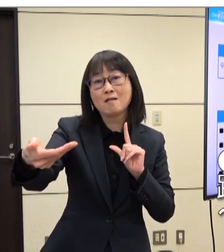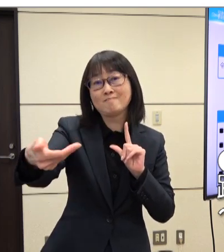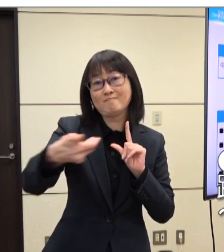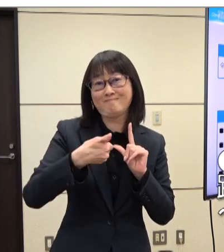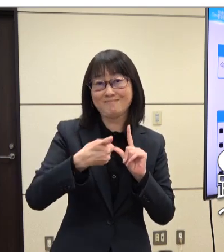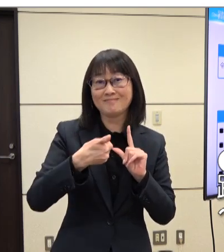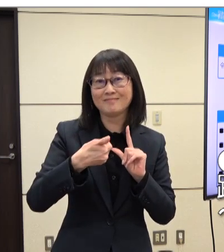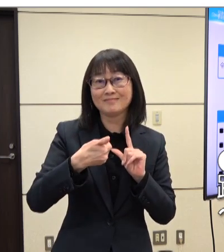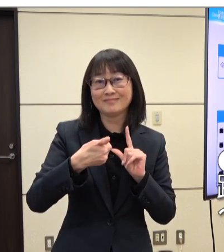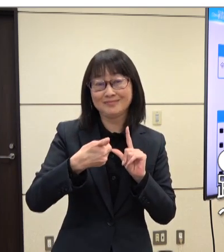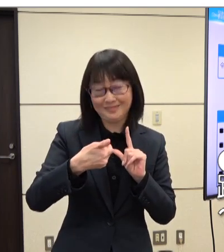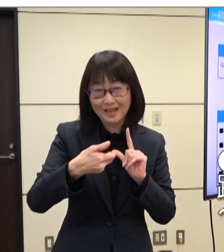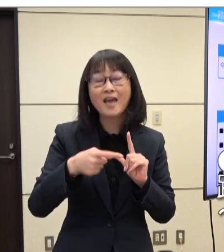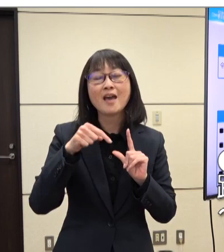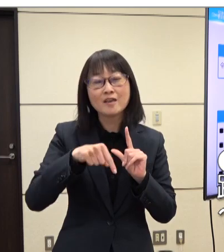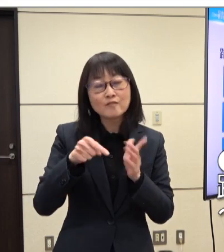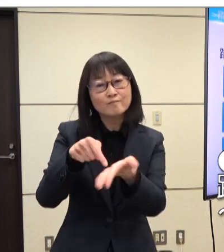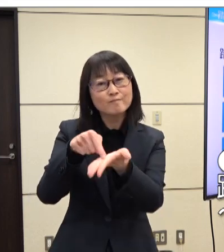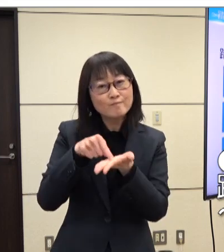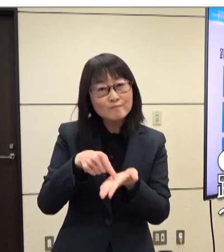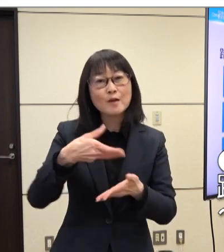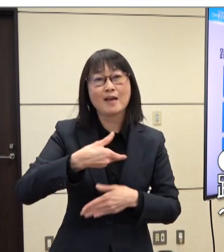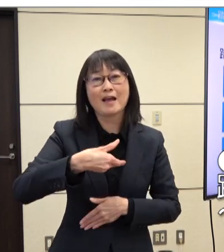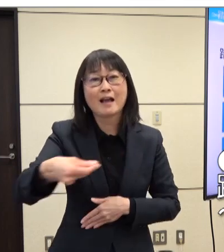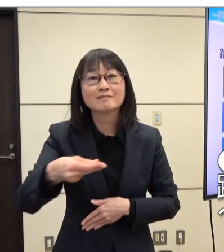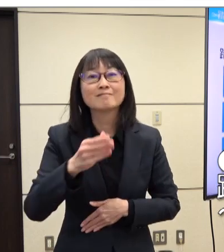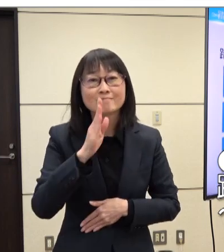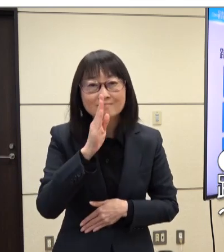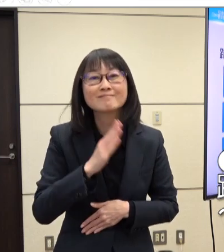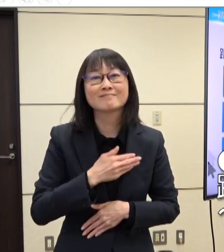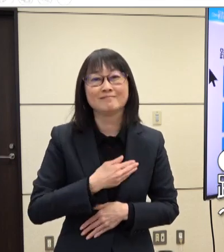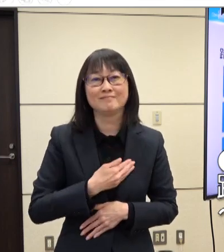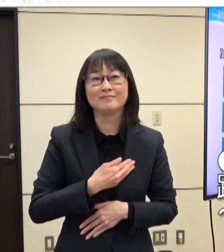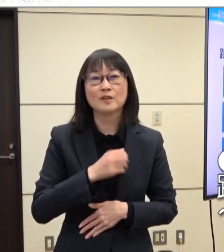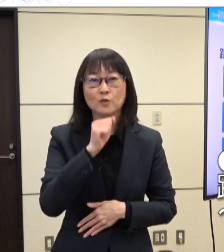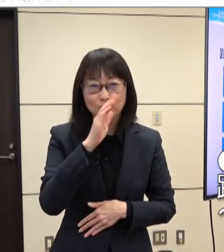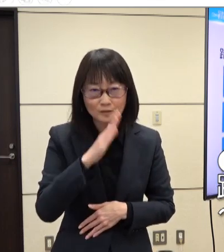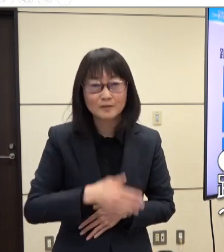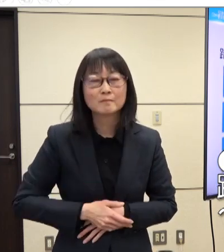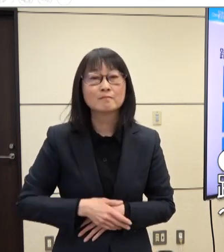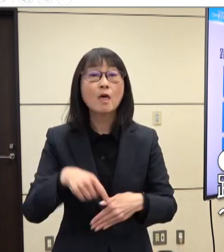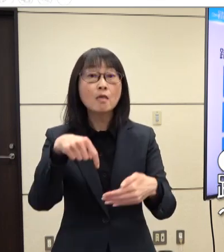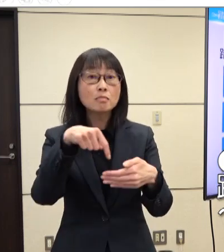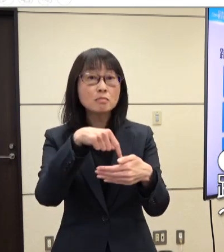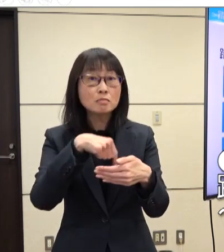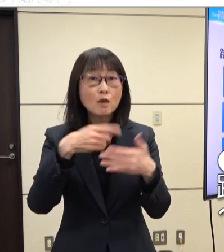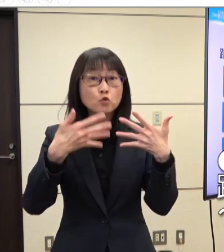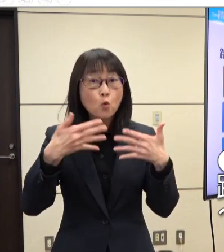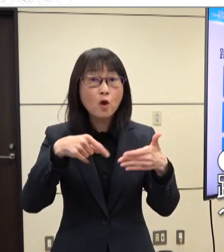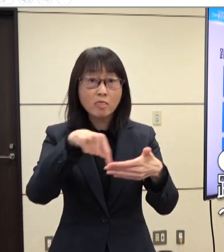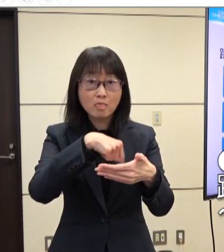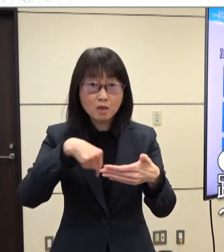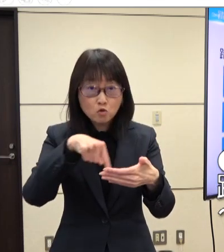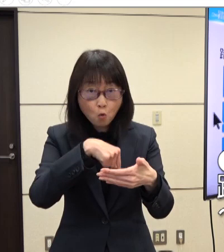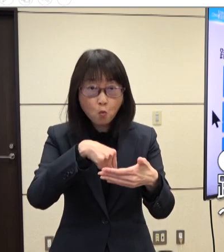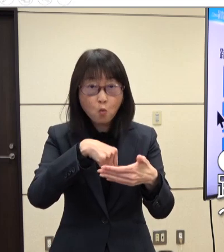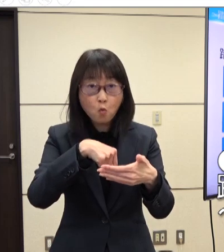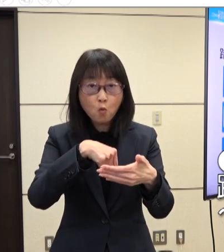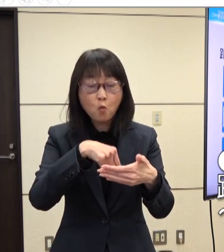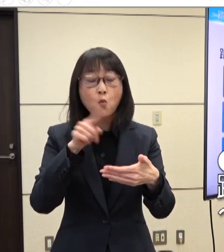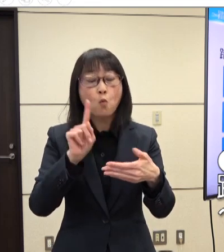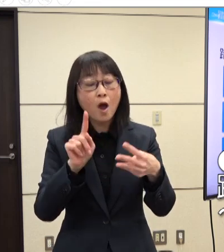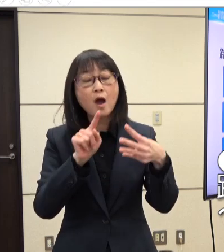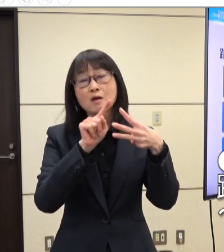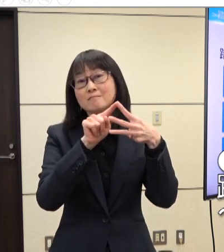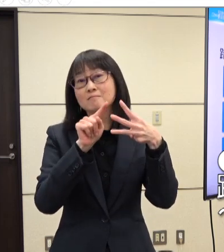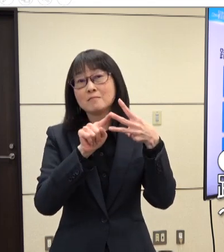問い合わせいただきたいというふうに思います。で、内容的にはですね、3つの注意点で構成されてまして、